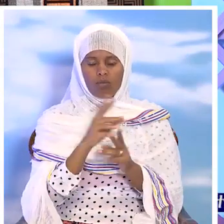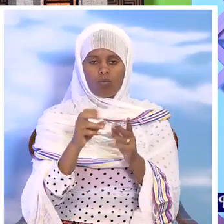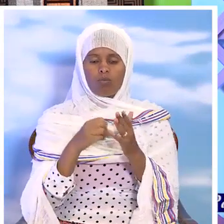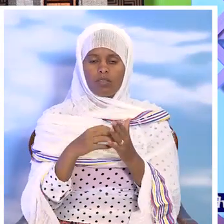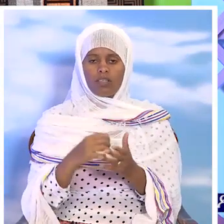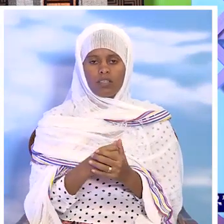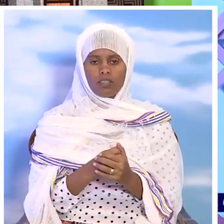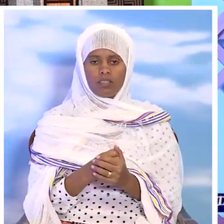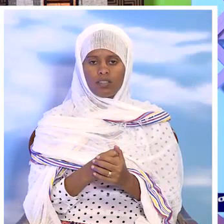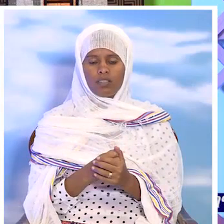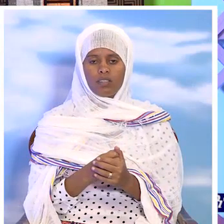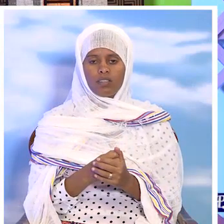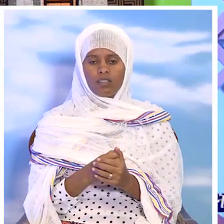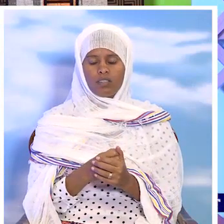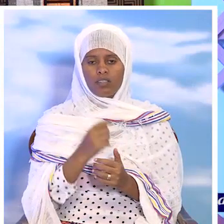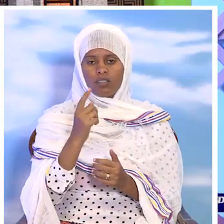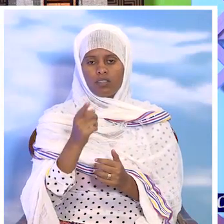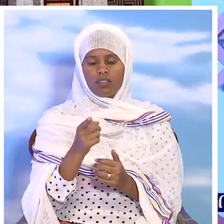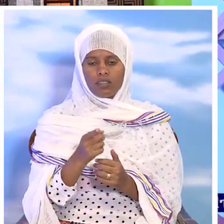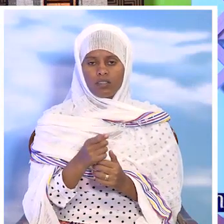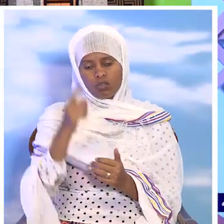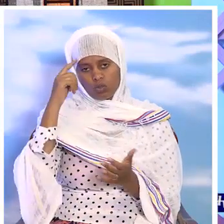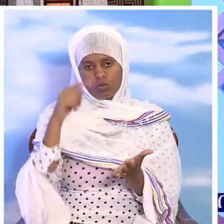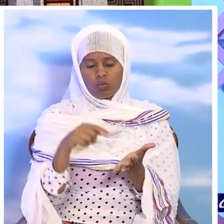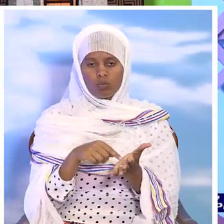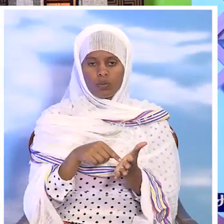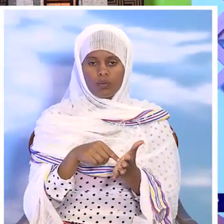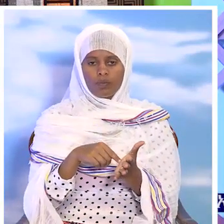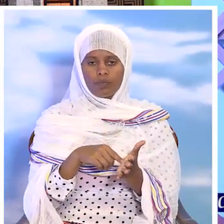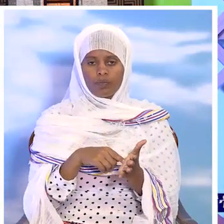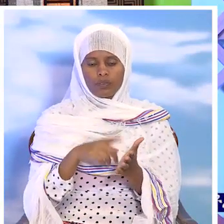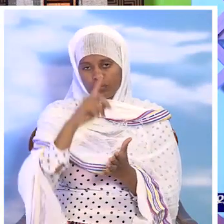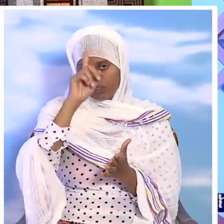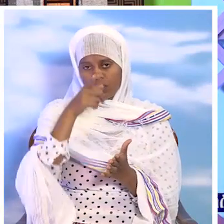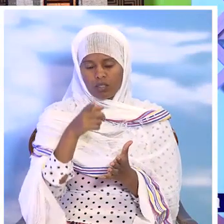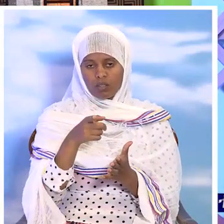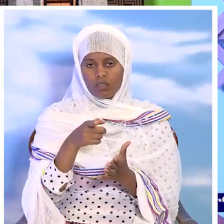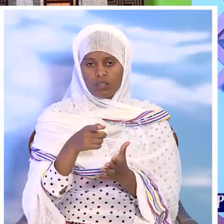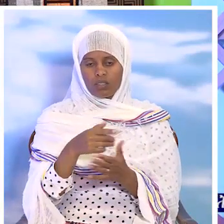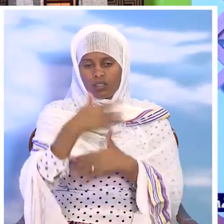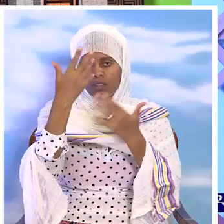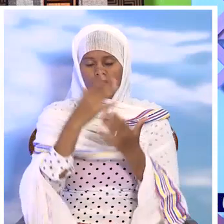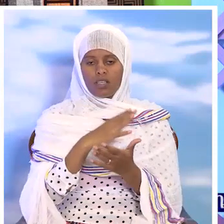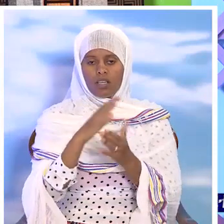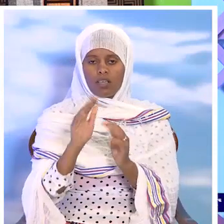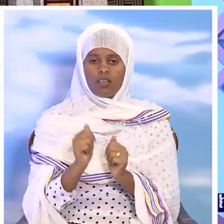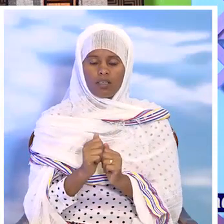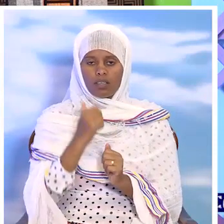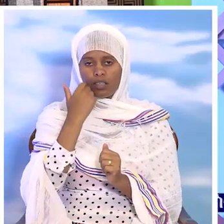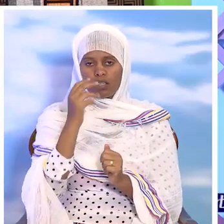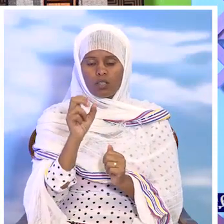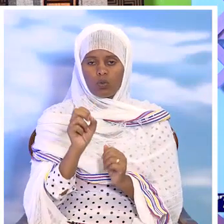ማለት እዩ። እቲ ትርጉምን ምሳሌን እናገለፅናዮ ንኸይድ ማለት እዩ። ቲ ዕለት ንዕለት